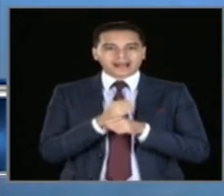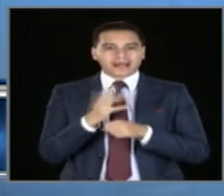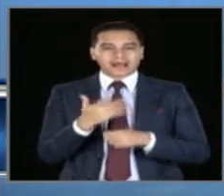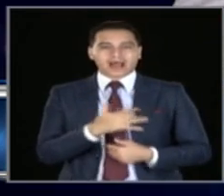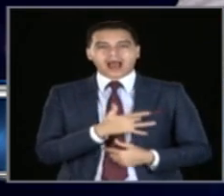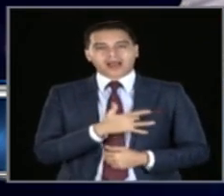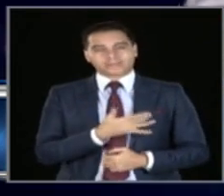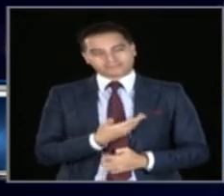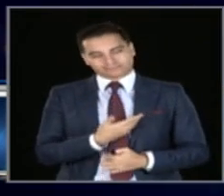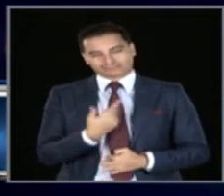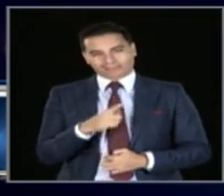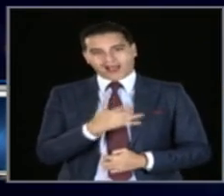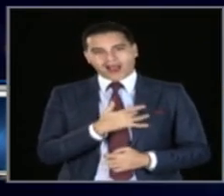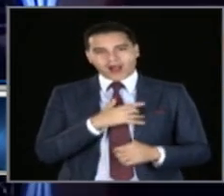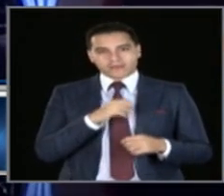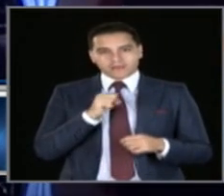القلب.